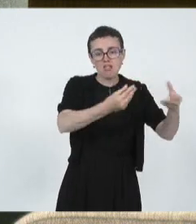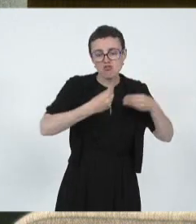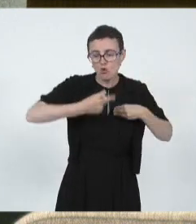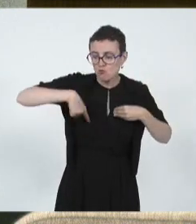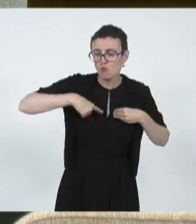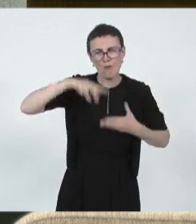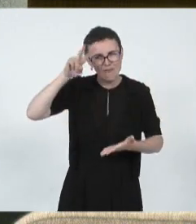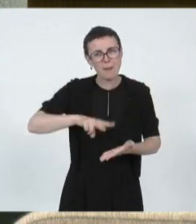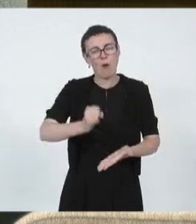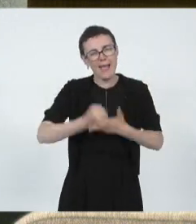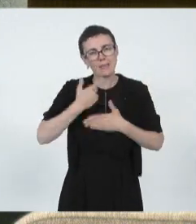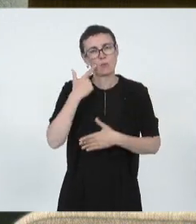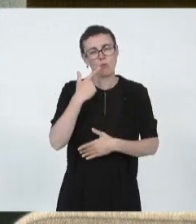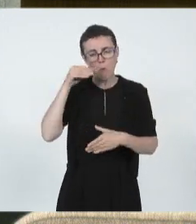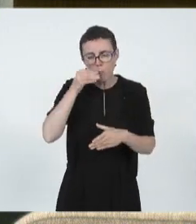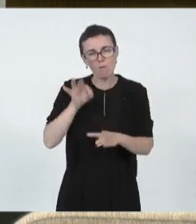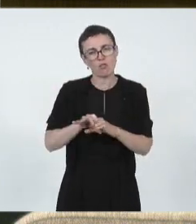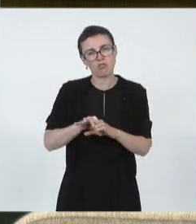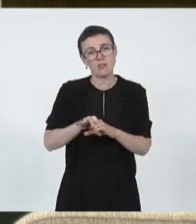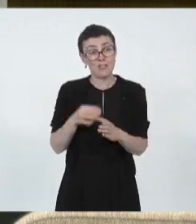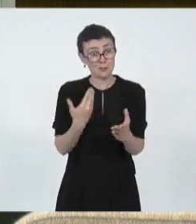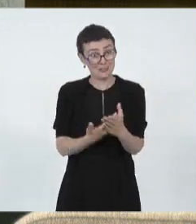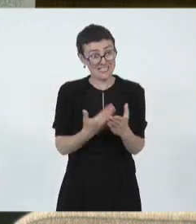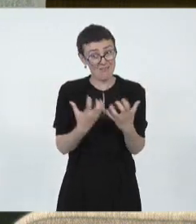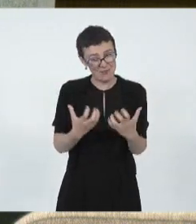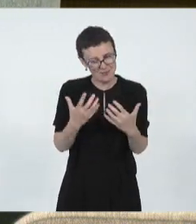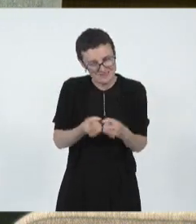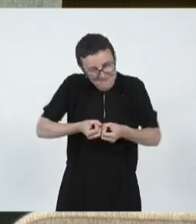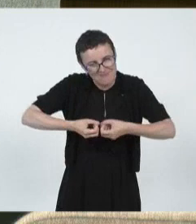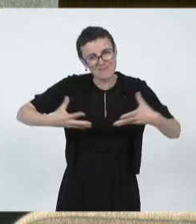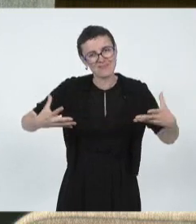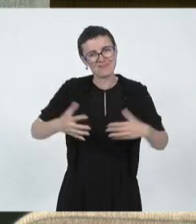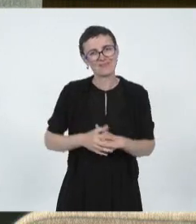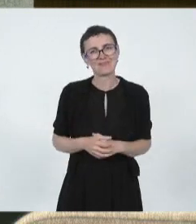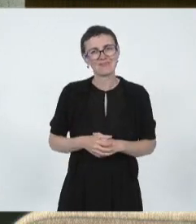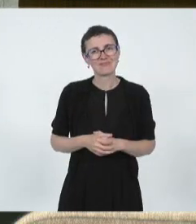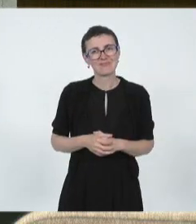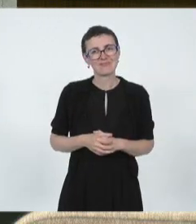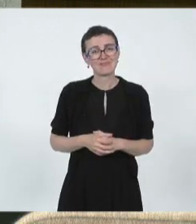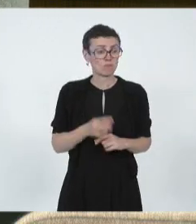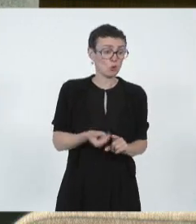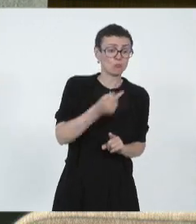Nous espérons donc voir cet exercice se généraliser. Et en cohérence avec notre vote sur le budget